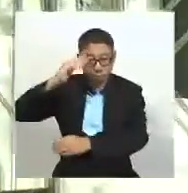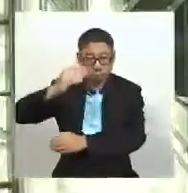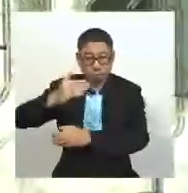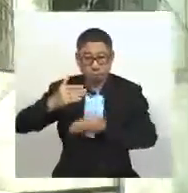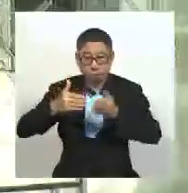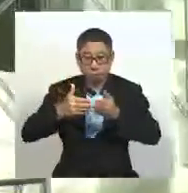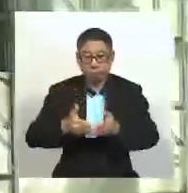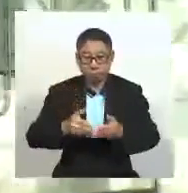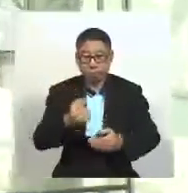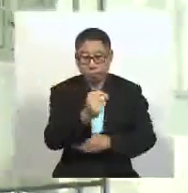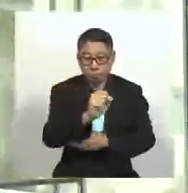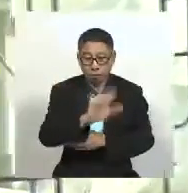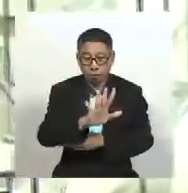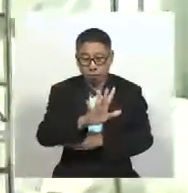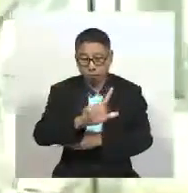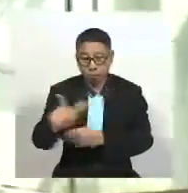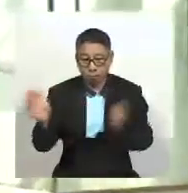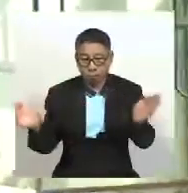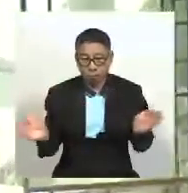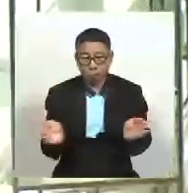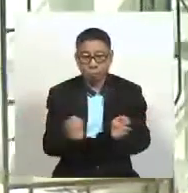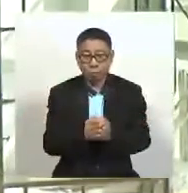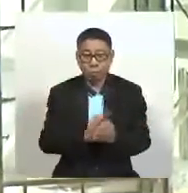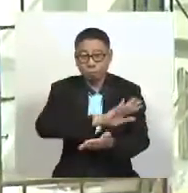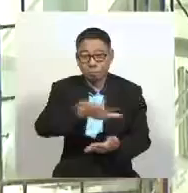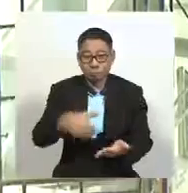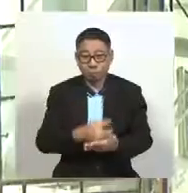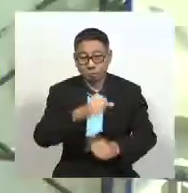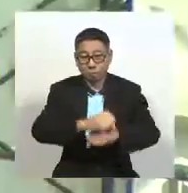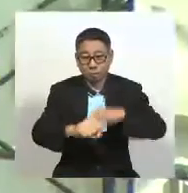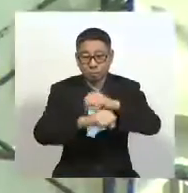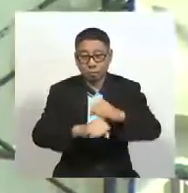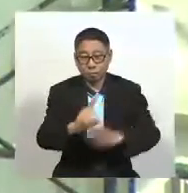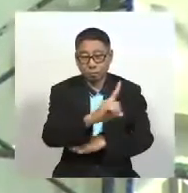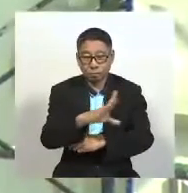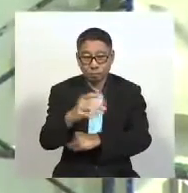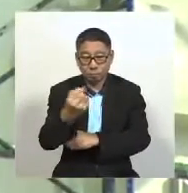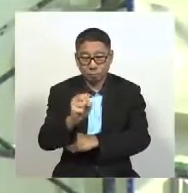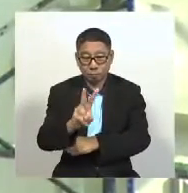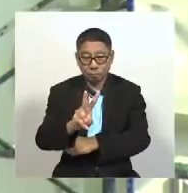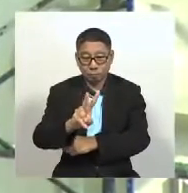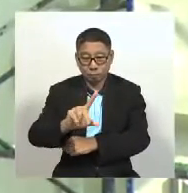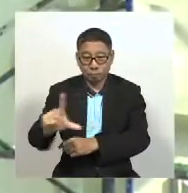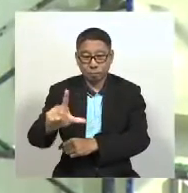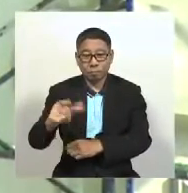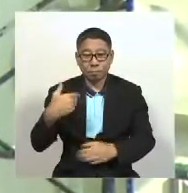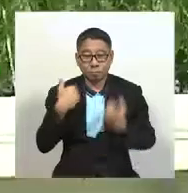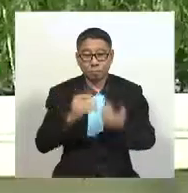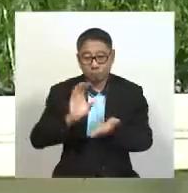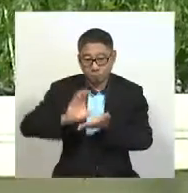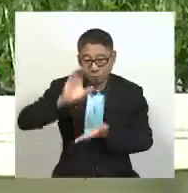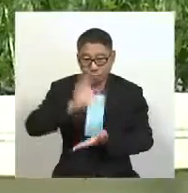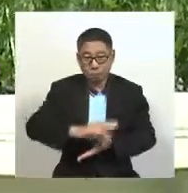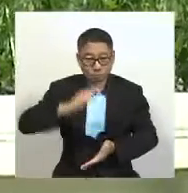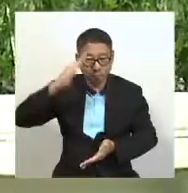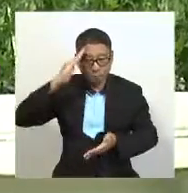งิน15ล้านบาทรวมทั้งหมดมูลค่าในการก่อสร้าง112ล้านบาทโดยงบประมาณ